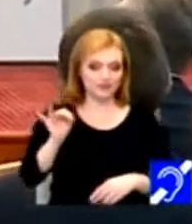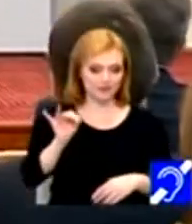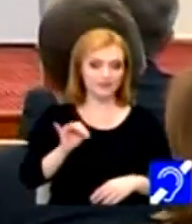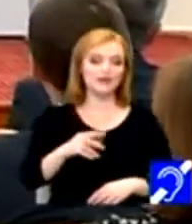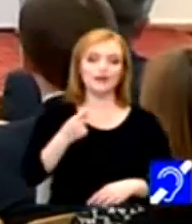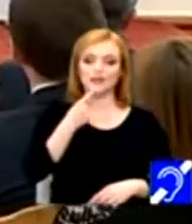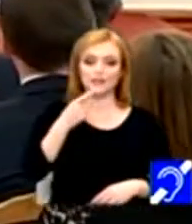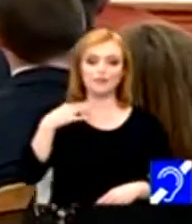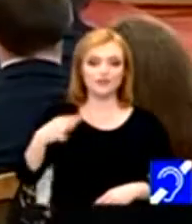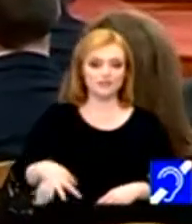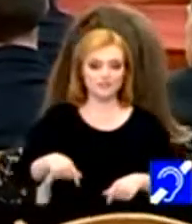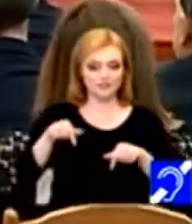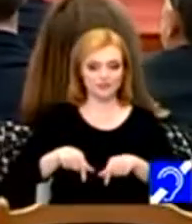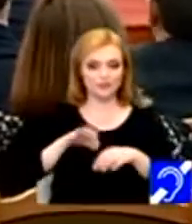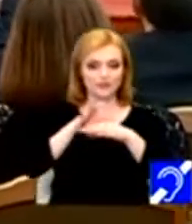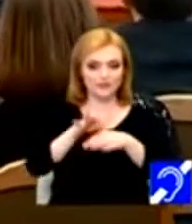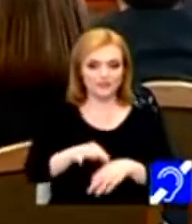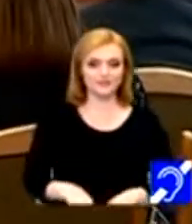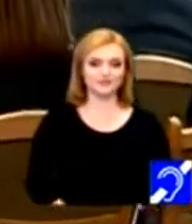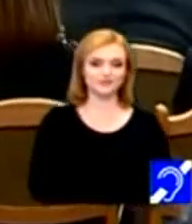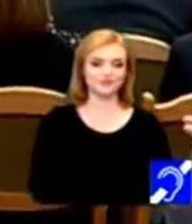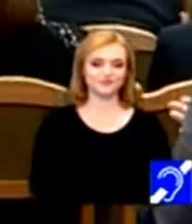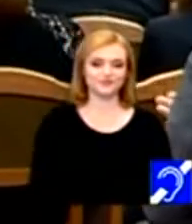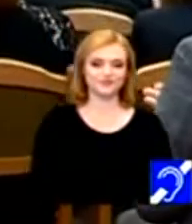Internațională la Limba Franceză.